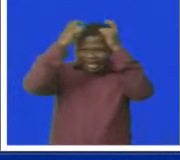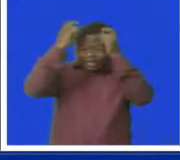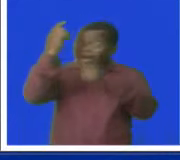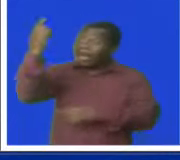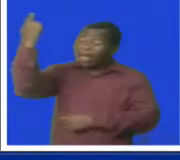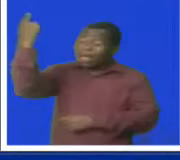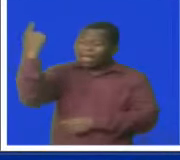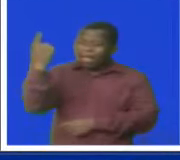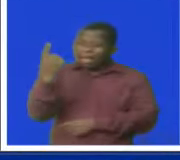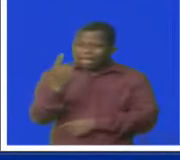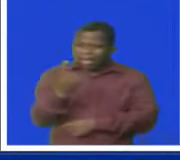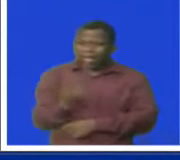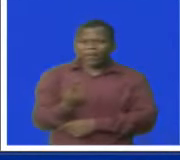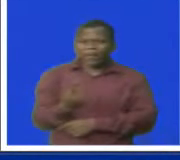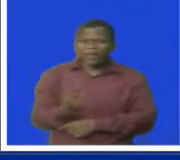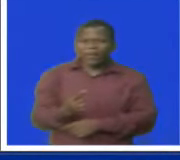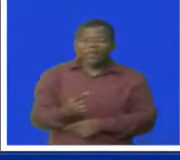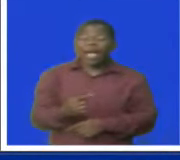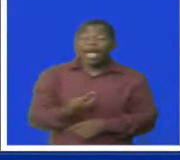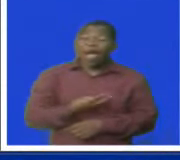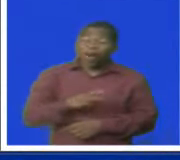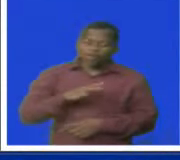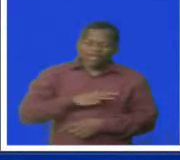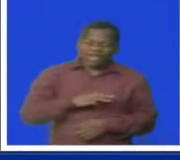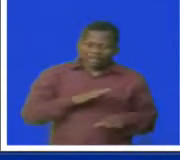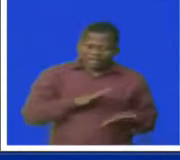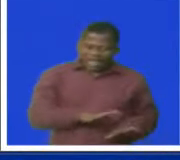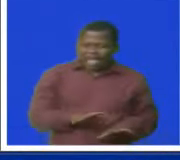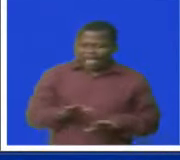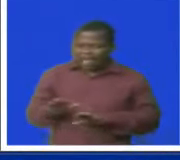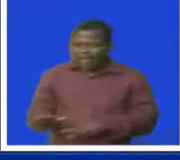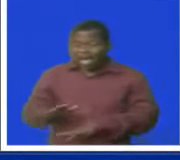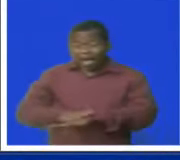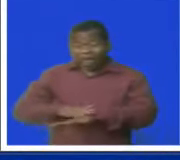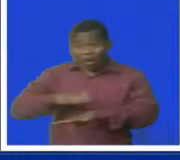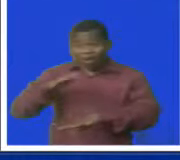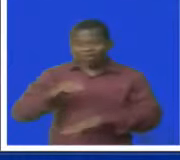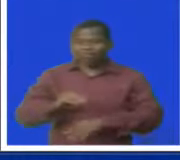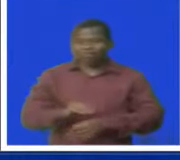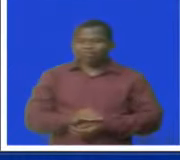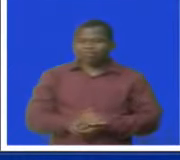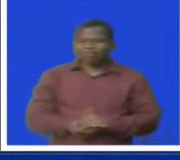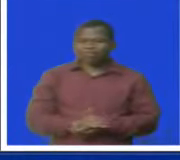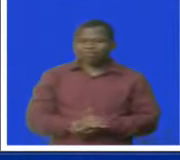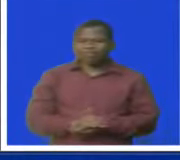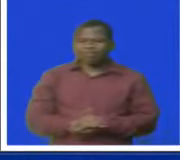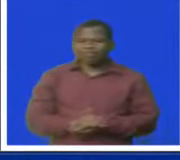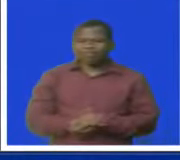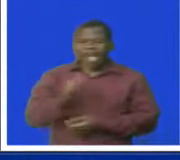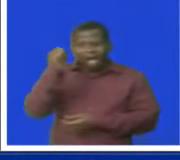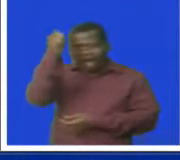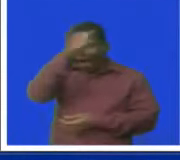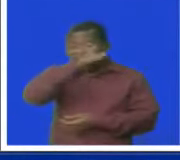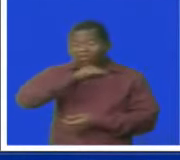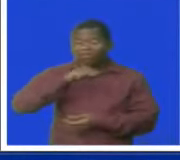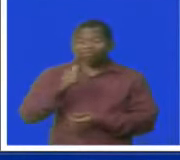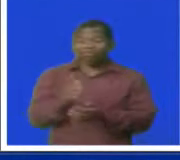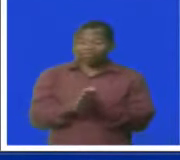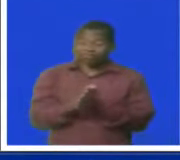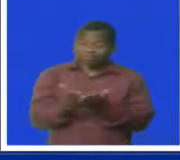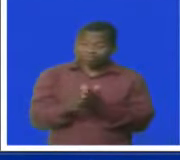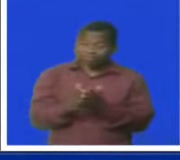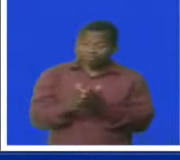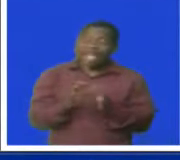Kodwa na ngiyakhumbula ngathi lasho libhadele ukuthi etikhatheni tekugcina kudawufika tifo letinjani na